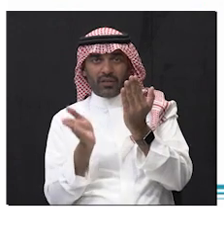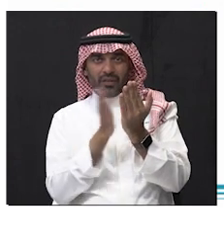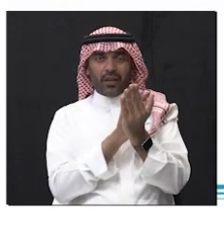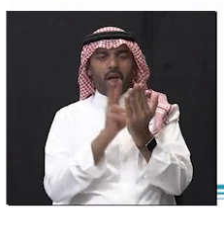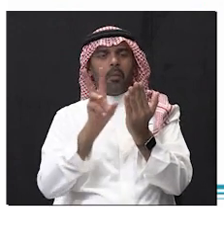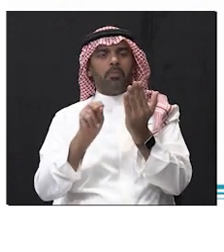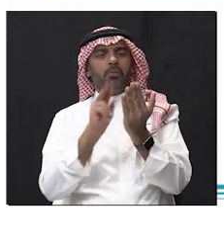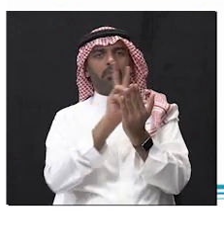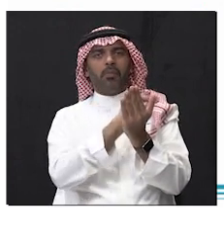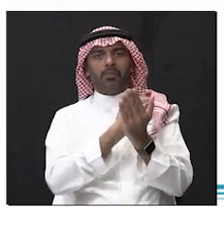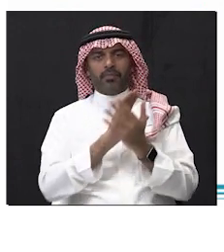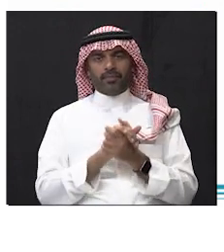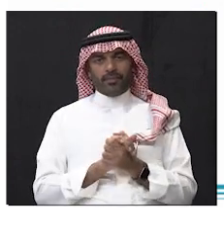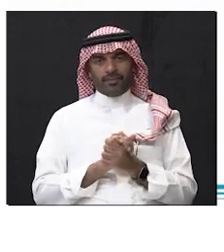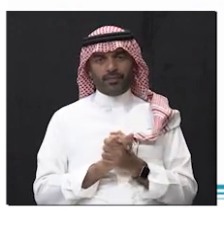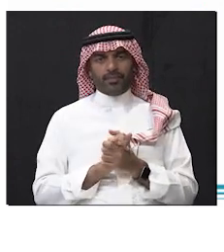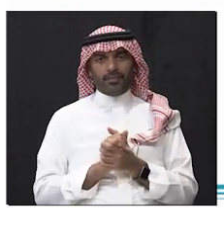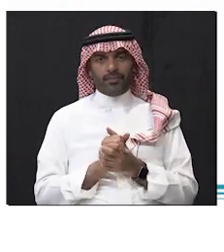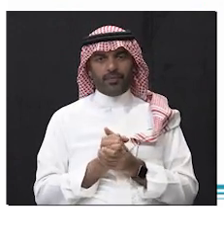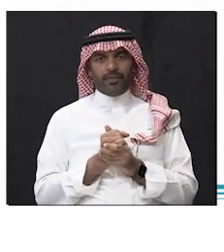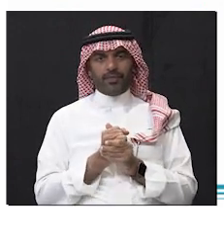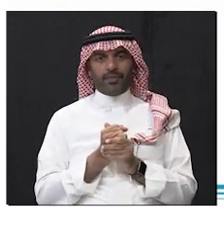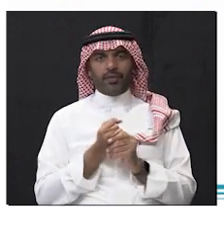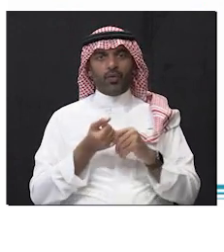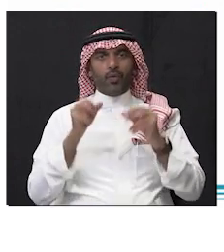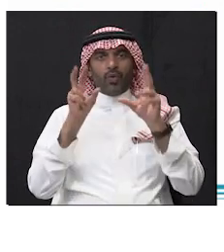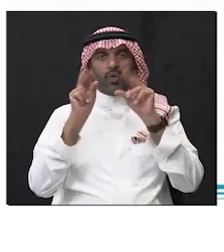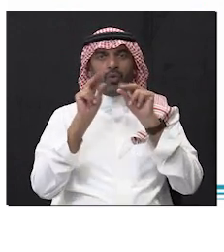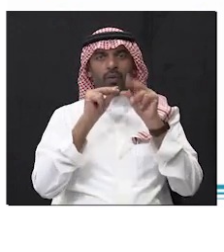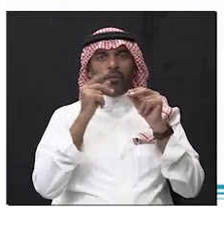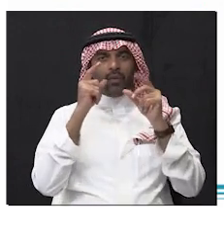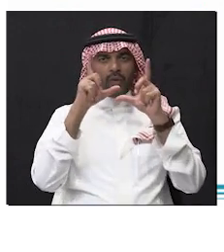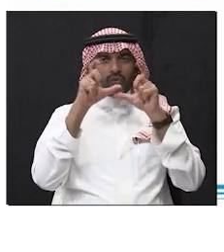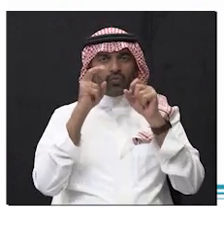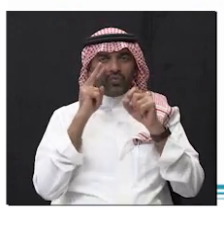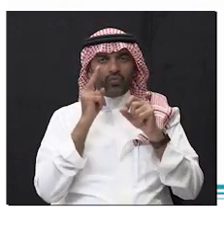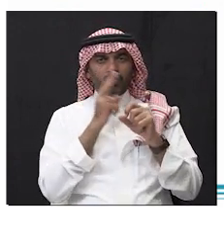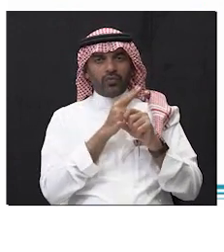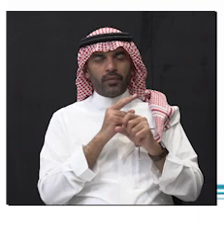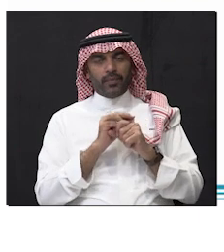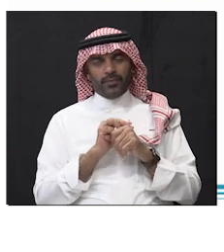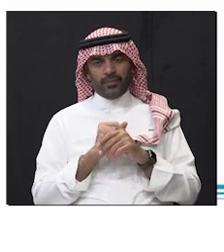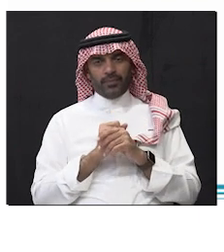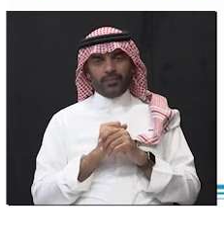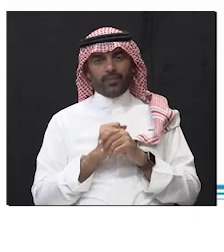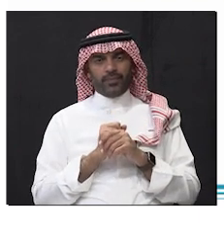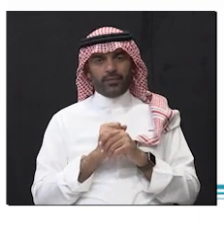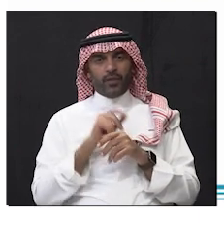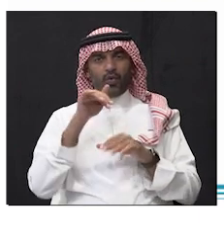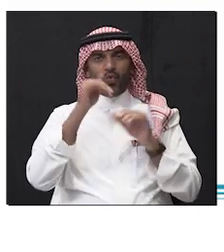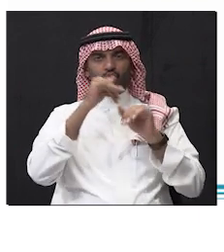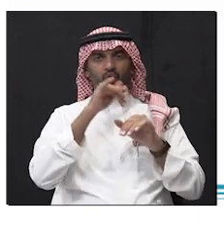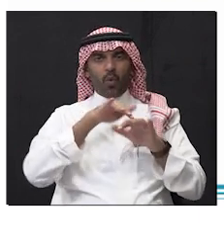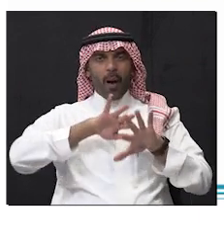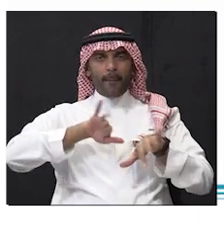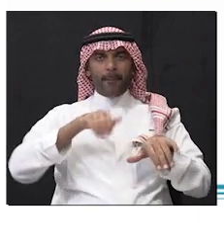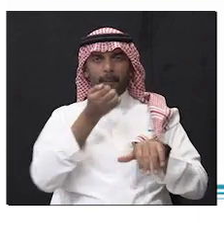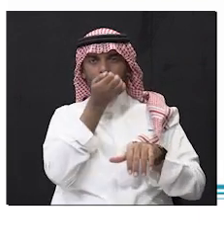أحسنتم. ما نوع التماثل في الصور التالية؟ أمامك قنديل البحر وأمامك قنفذ